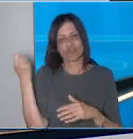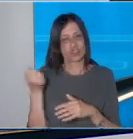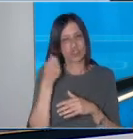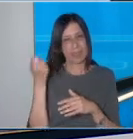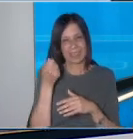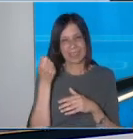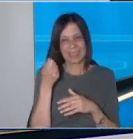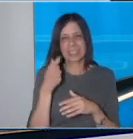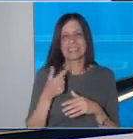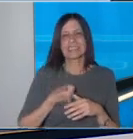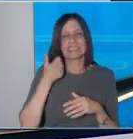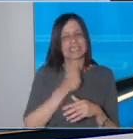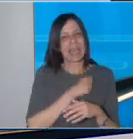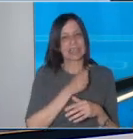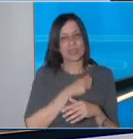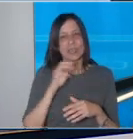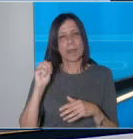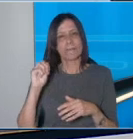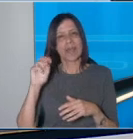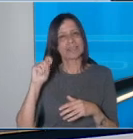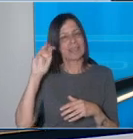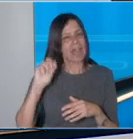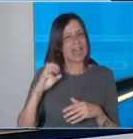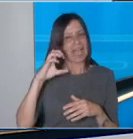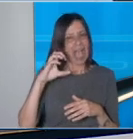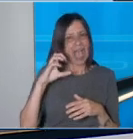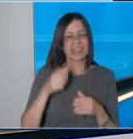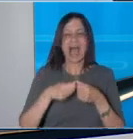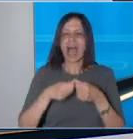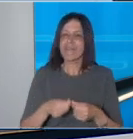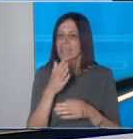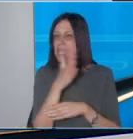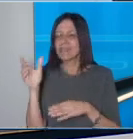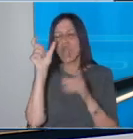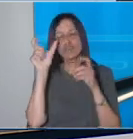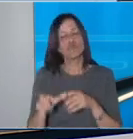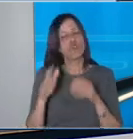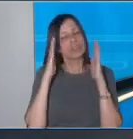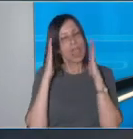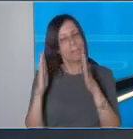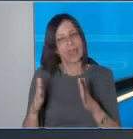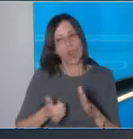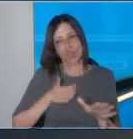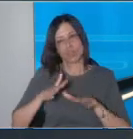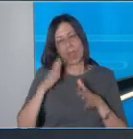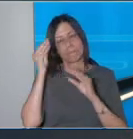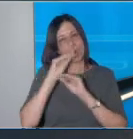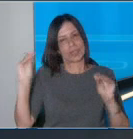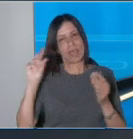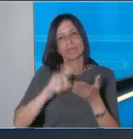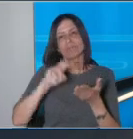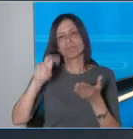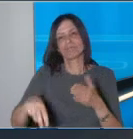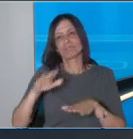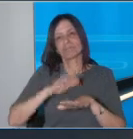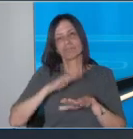השר הדתות מתן כהנא, חבר ימינה, איש הכי נאמן בימינה לראש הממשלה, מודיע להתפטרותו מהתפקיד,